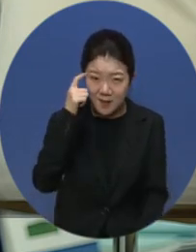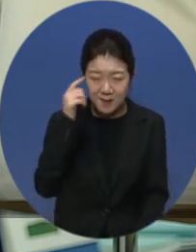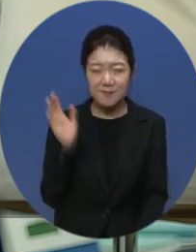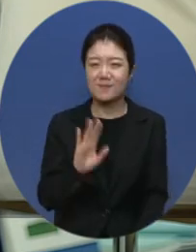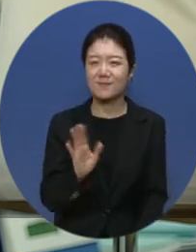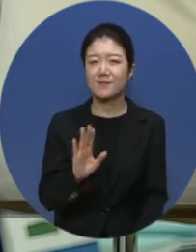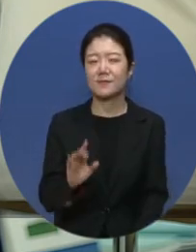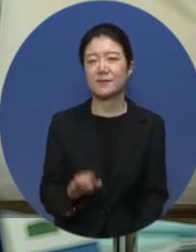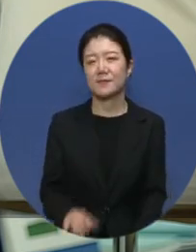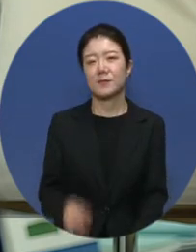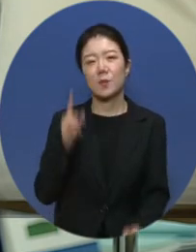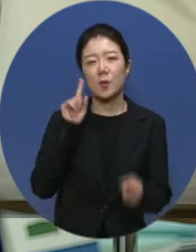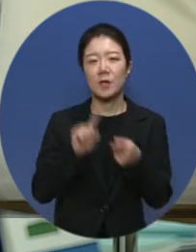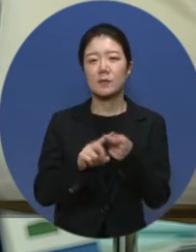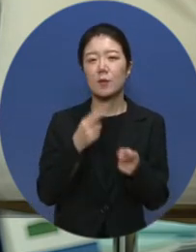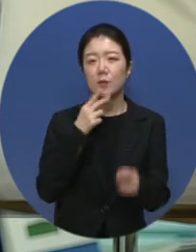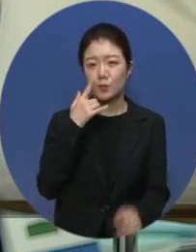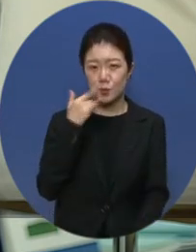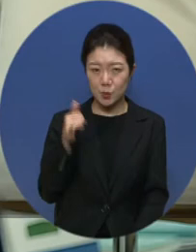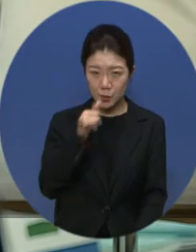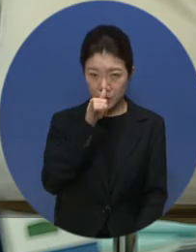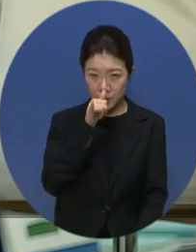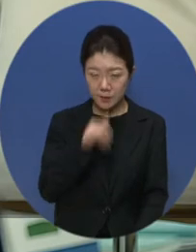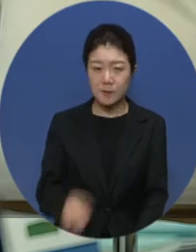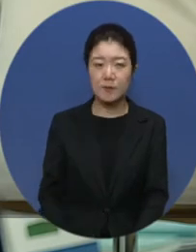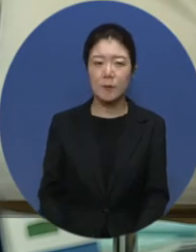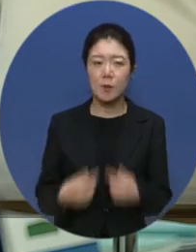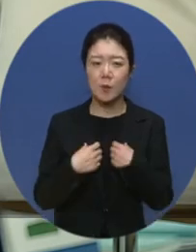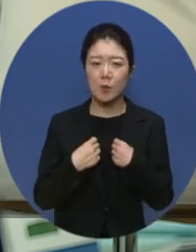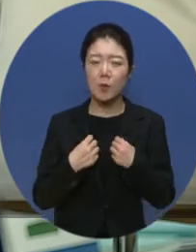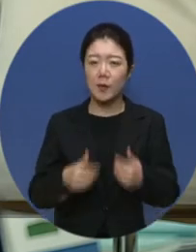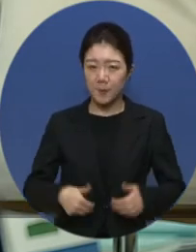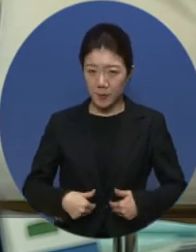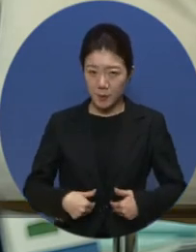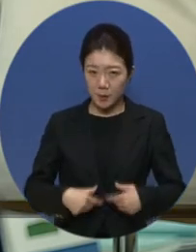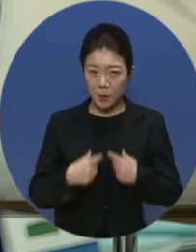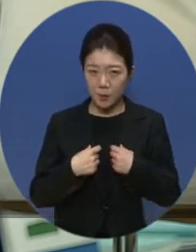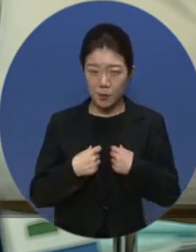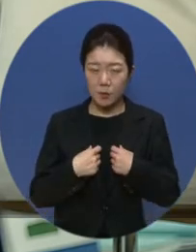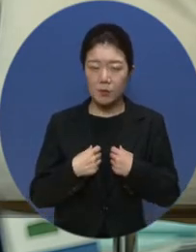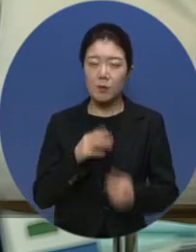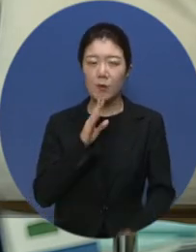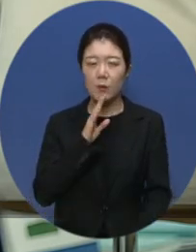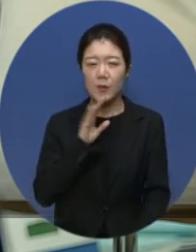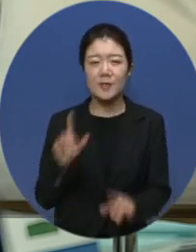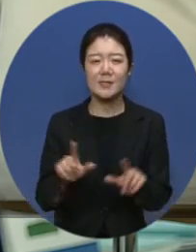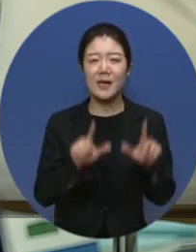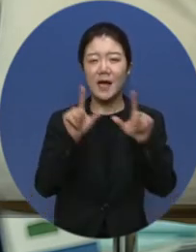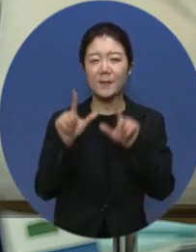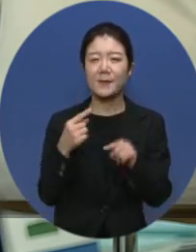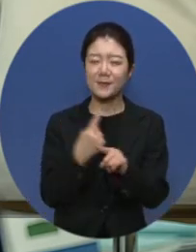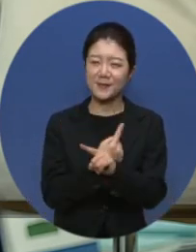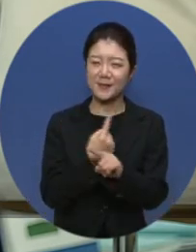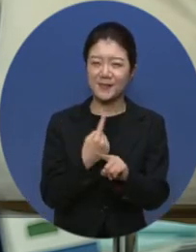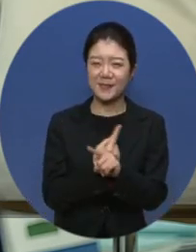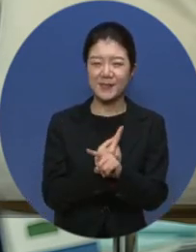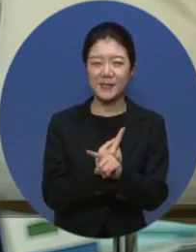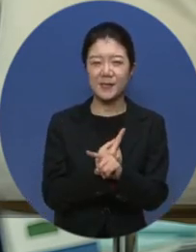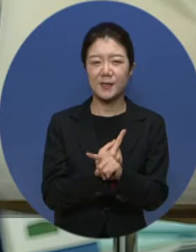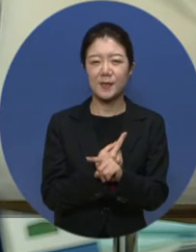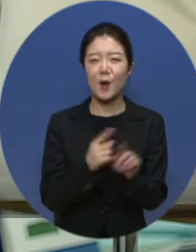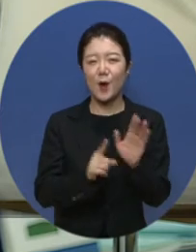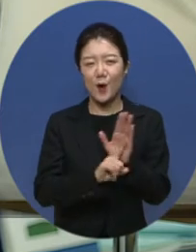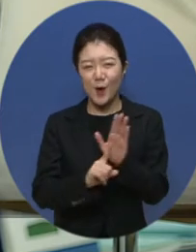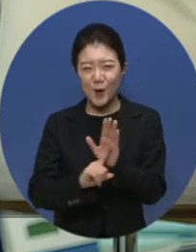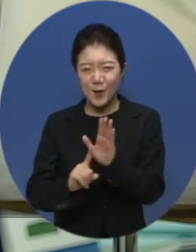관심이 없는 부모들도 있거든요. 그래서 이런 옷들이 필요하고, 이렇게 되면 얼마나 삶이 개선이 되는지를 지금